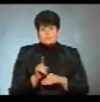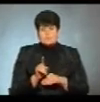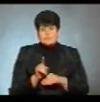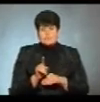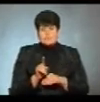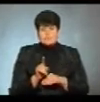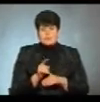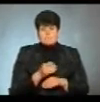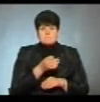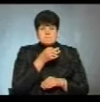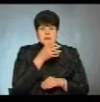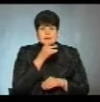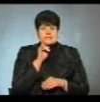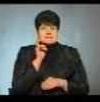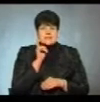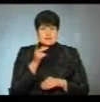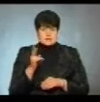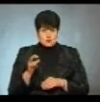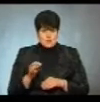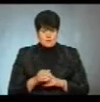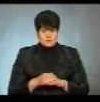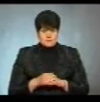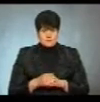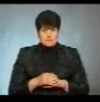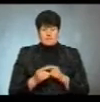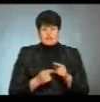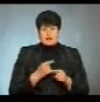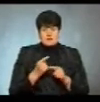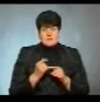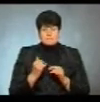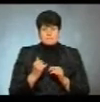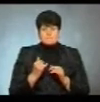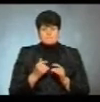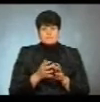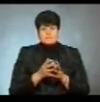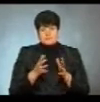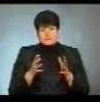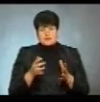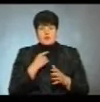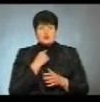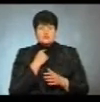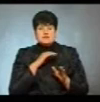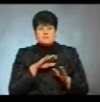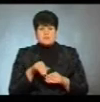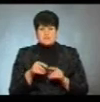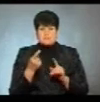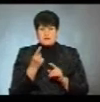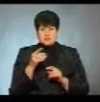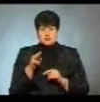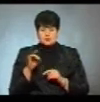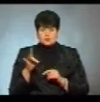прихильниками Зеленського внаслідок переливу голосів після першого туру є як